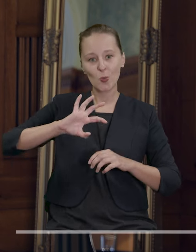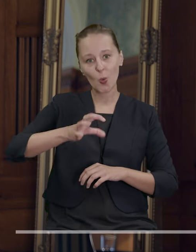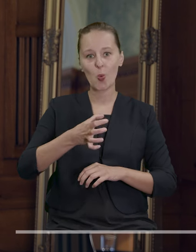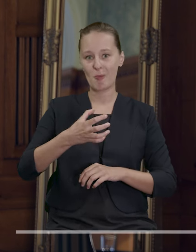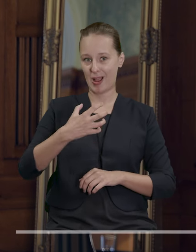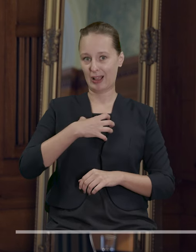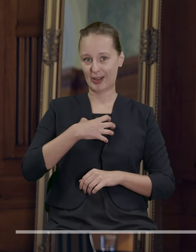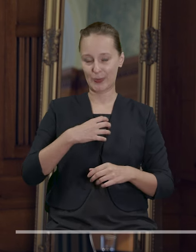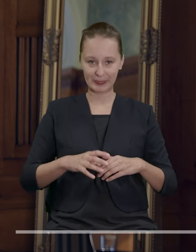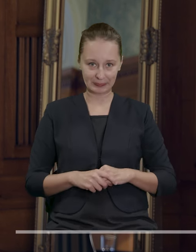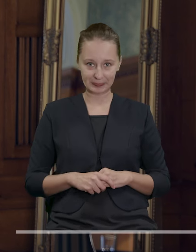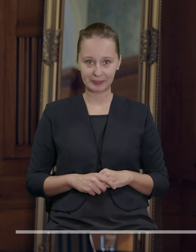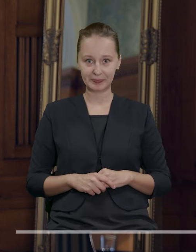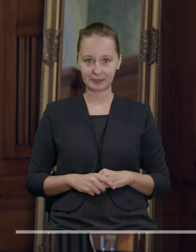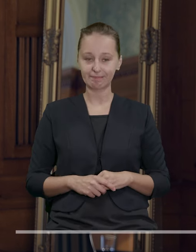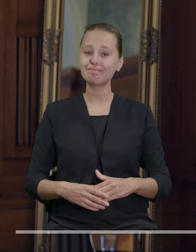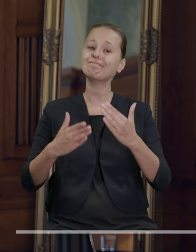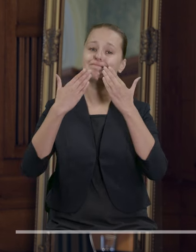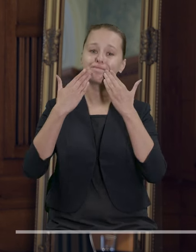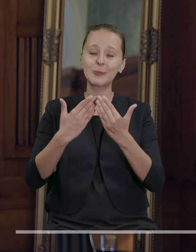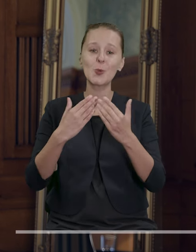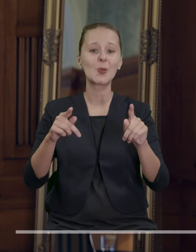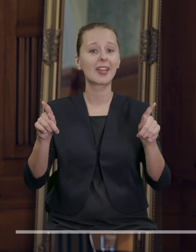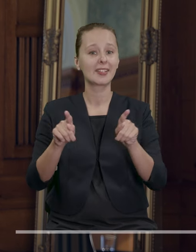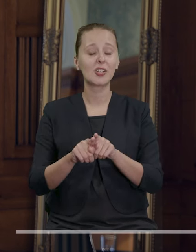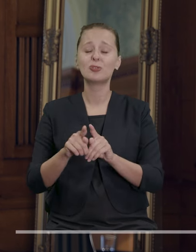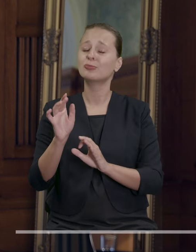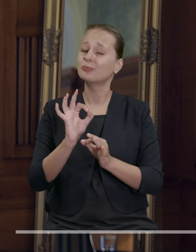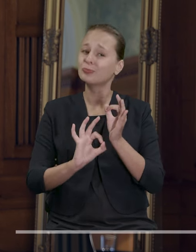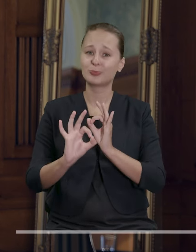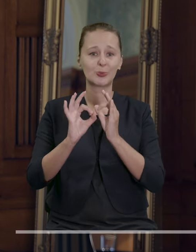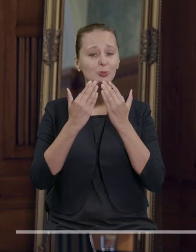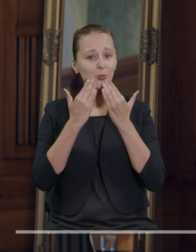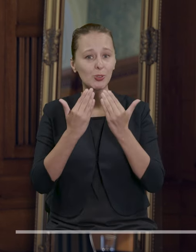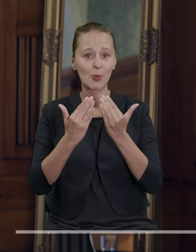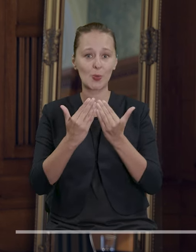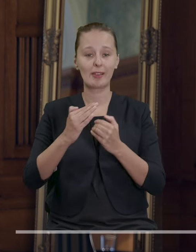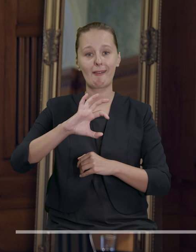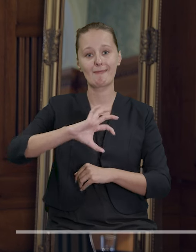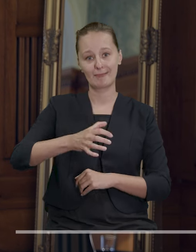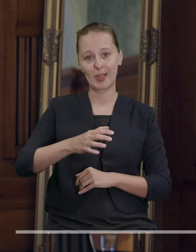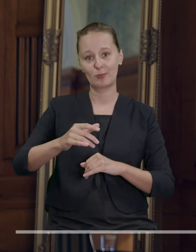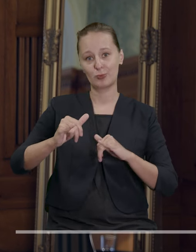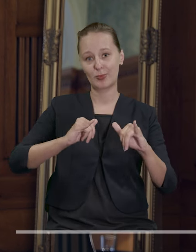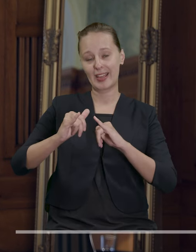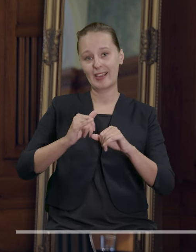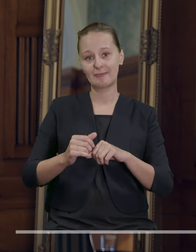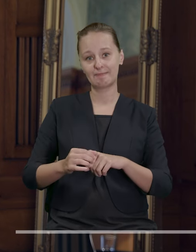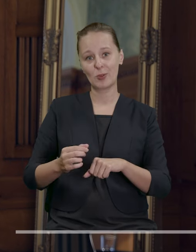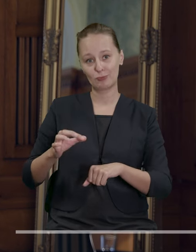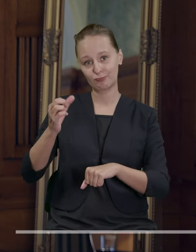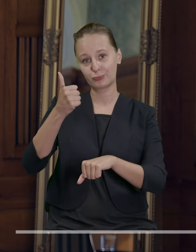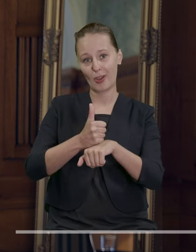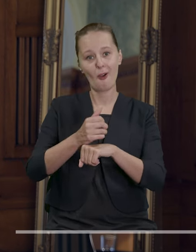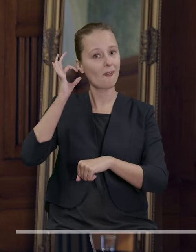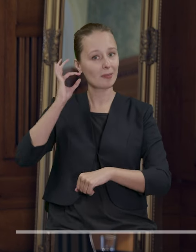kolegium rektorskiego. Dziękuję również szczególnie zespołowi kanclerskiemu pod kierunkiem